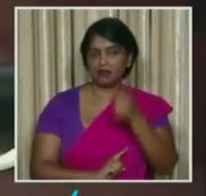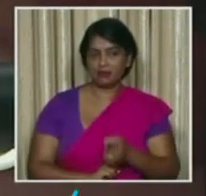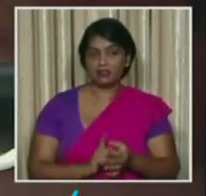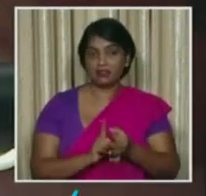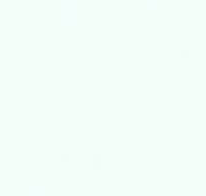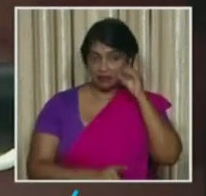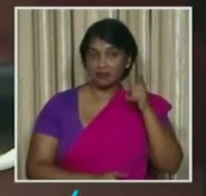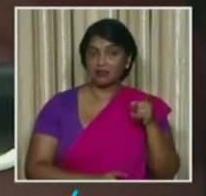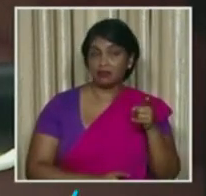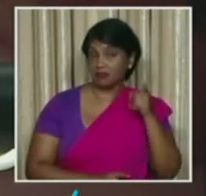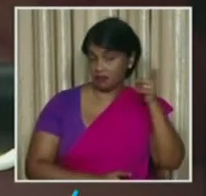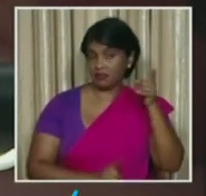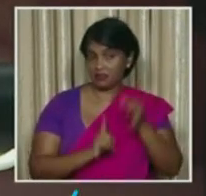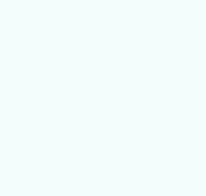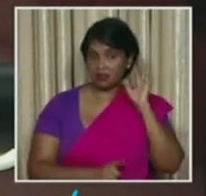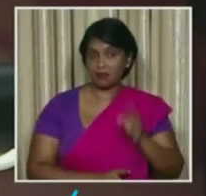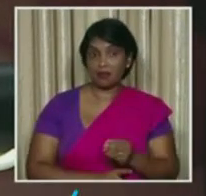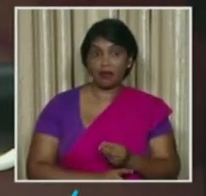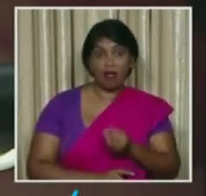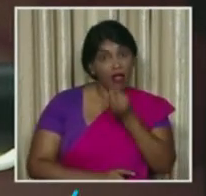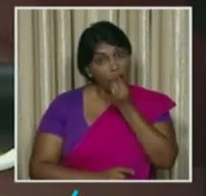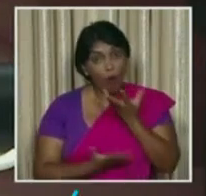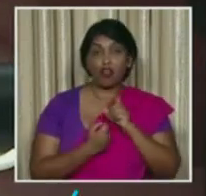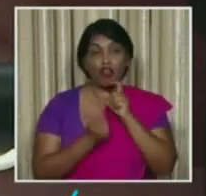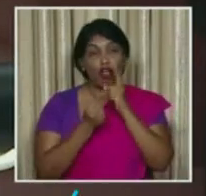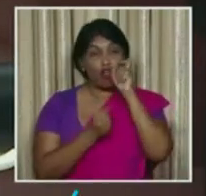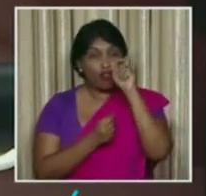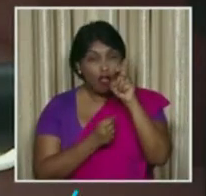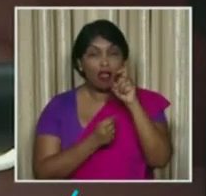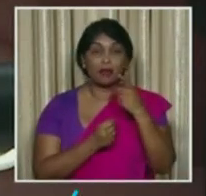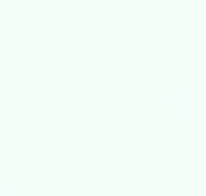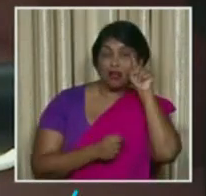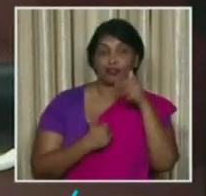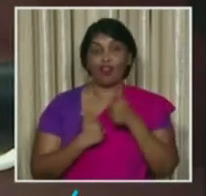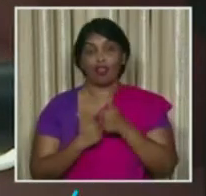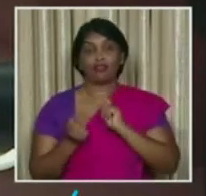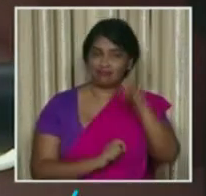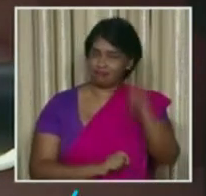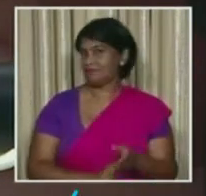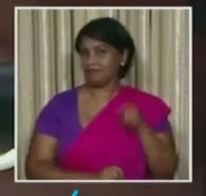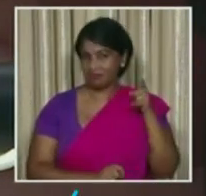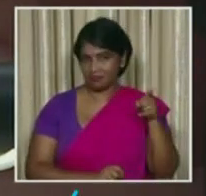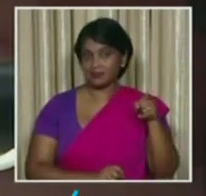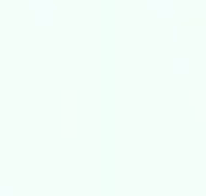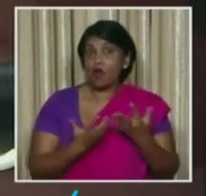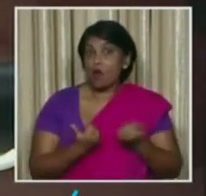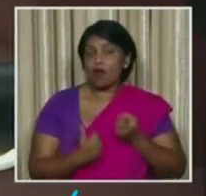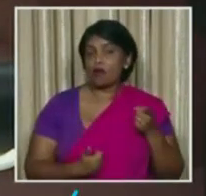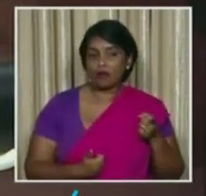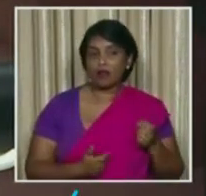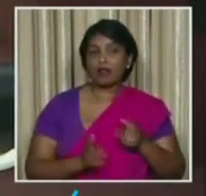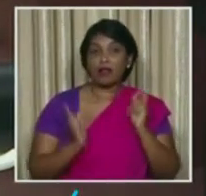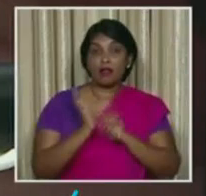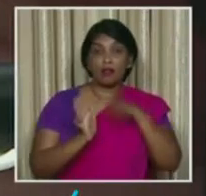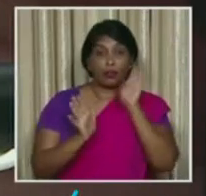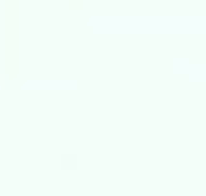ගරු කතානායකතුමනි හරිද කණ්ඩ වුණාම නේද කණ්ඩ ඕන වුණාම දඩමසුත් ගොරක කරනවා නේද එහෙම කෙනෙක් එයා එයාට දැන් ඕන වුණේ මොකද්ද මේ ණය